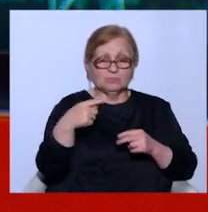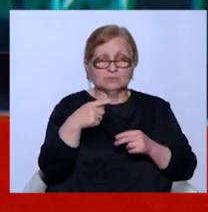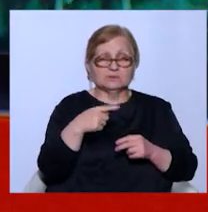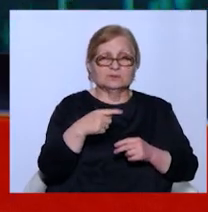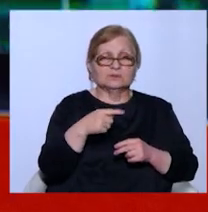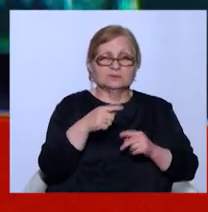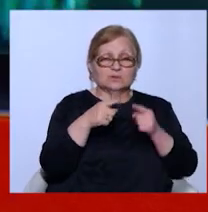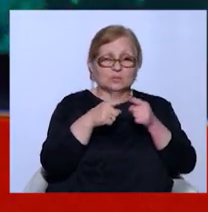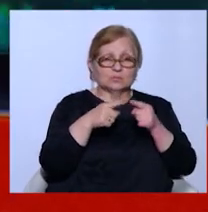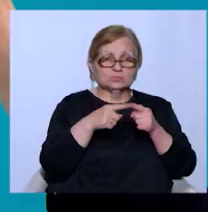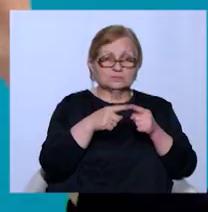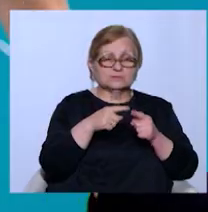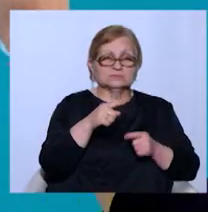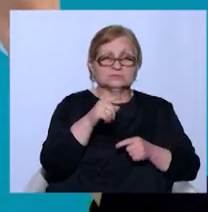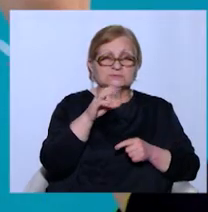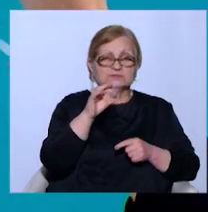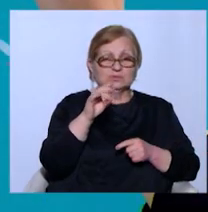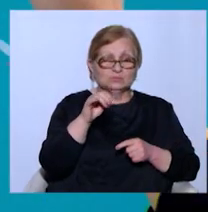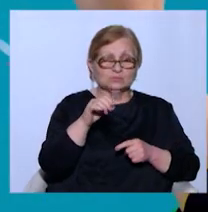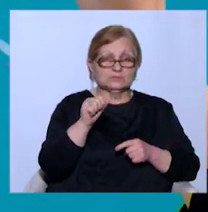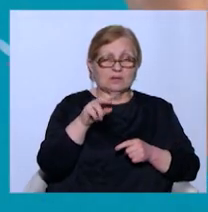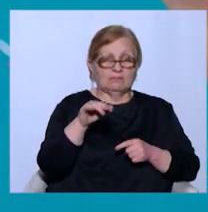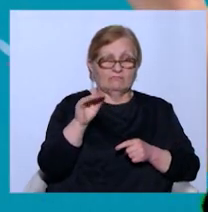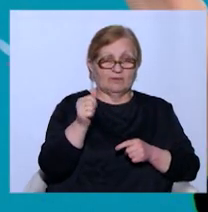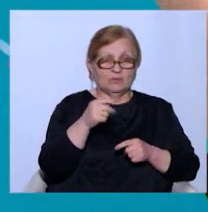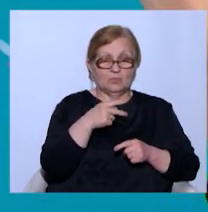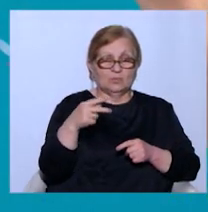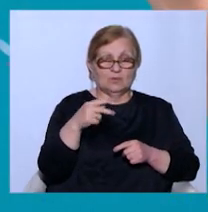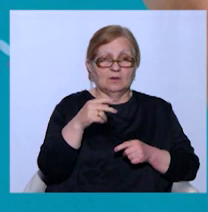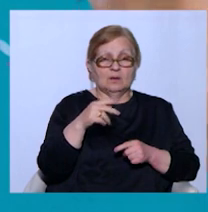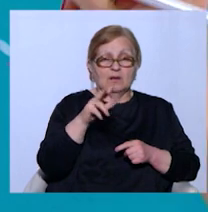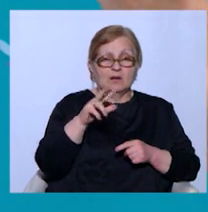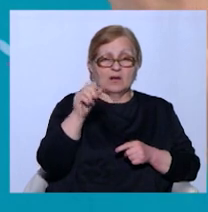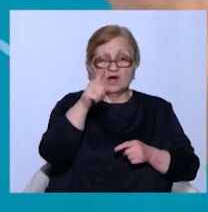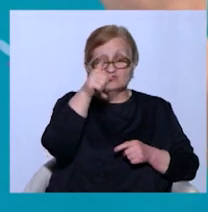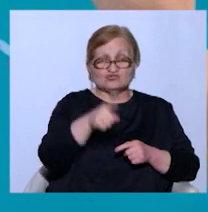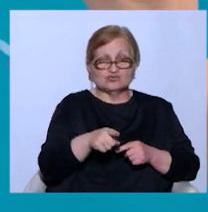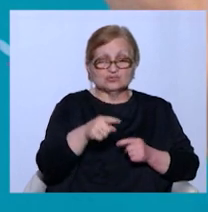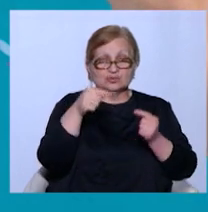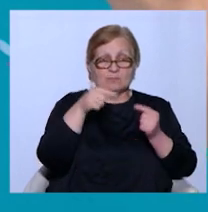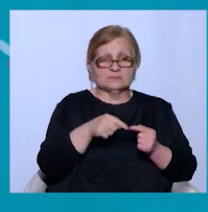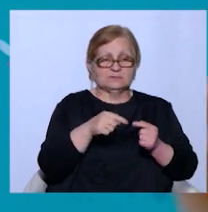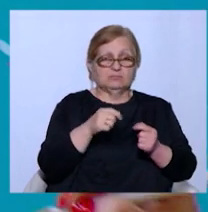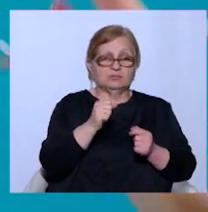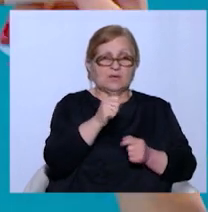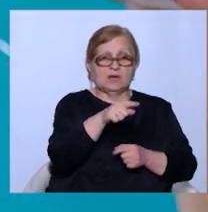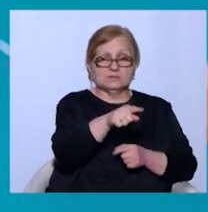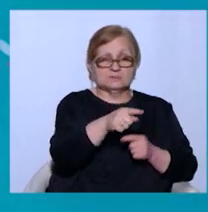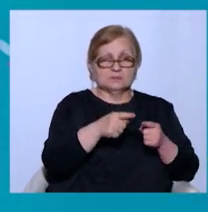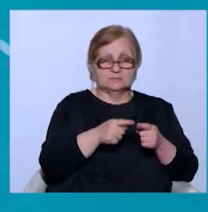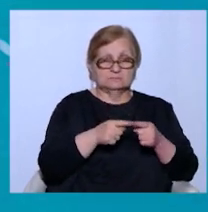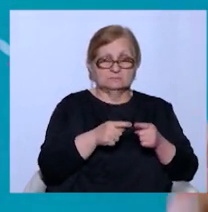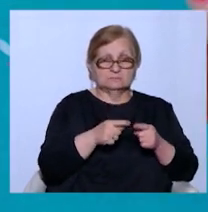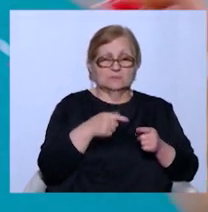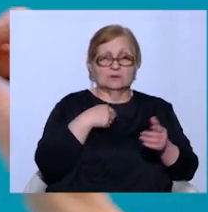დავწეროთ კუთხის სინუს ალფა უდრის H შეფარდებული A-თან. ხო? ახლა